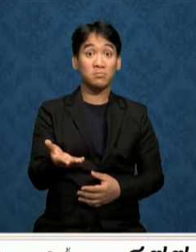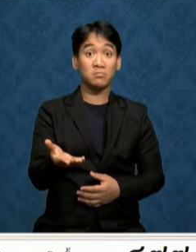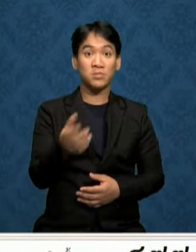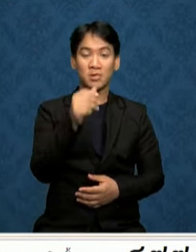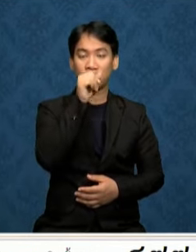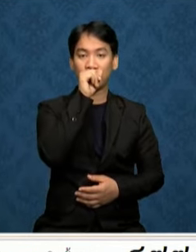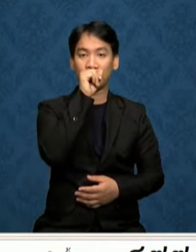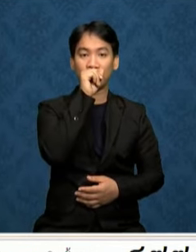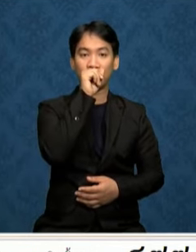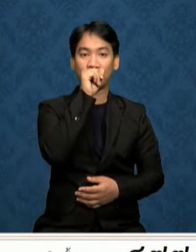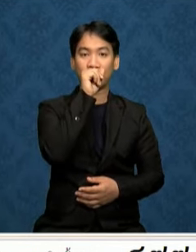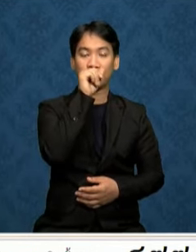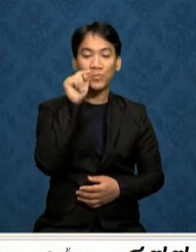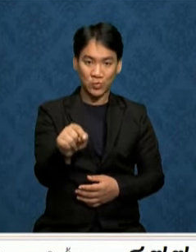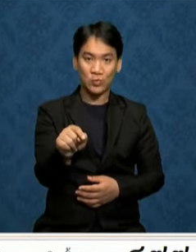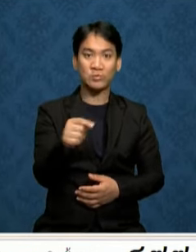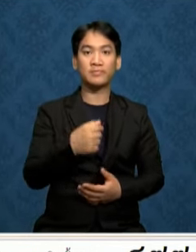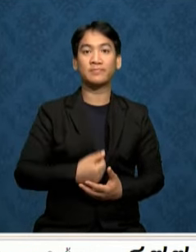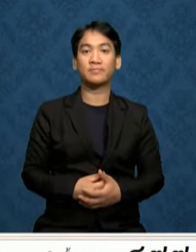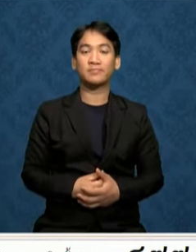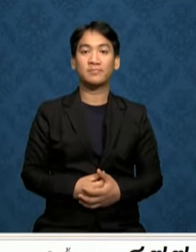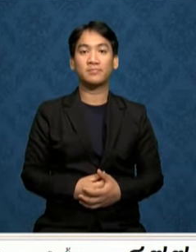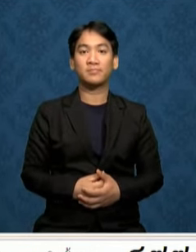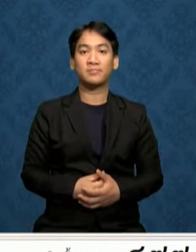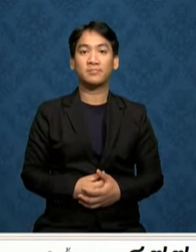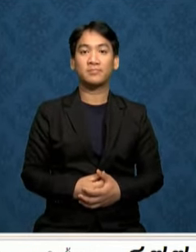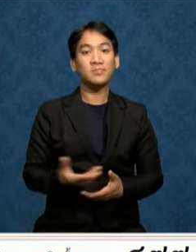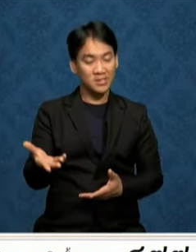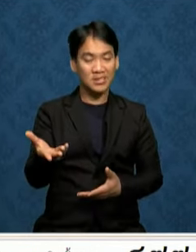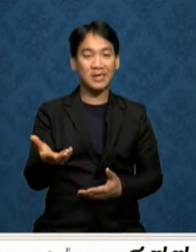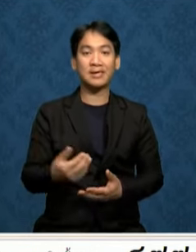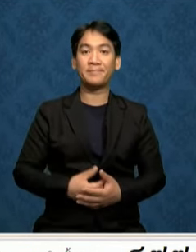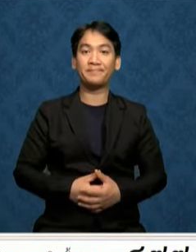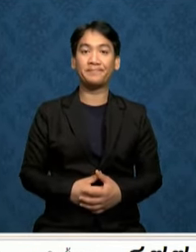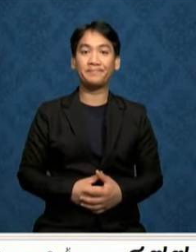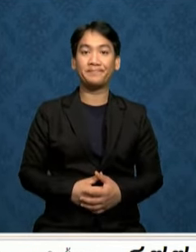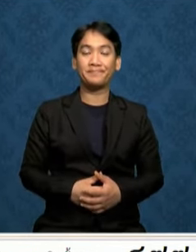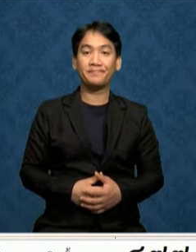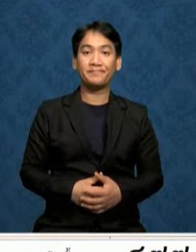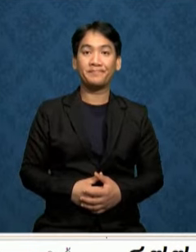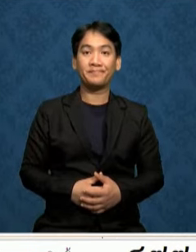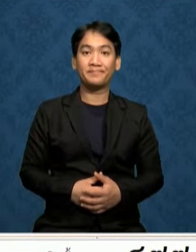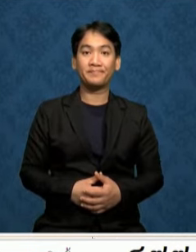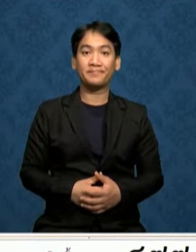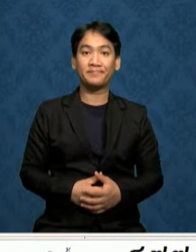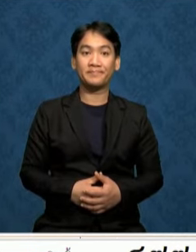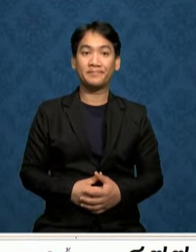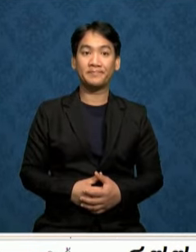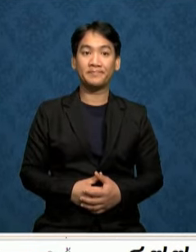งดออกเสียงนะครับโปรดกดปุ่มงดออกเสียงเชิญท่านสมาชิกลงคะแนนได้เลยครับ